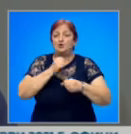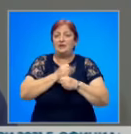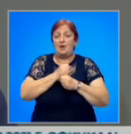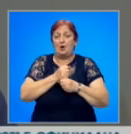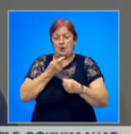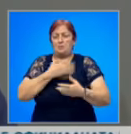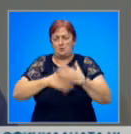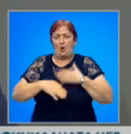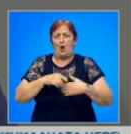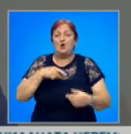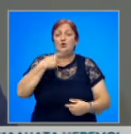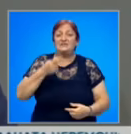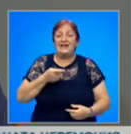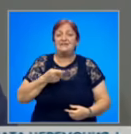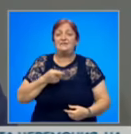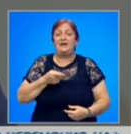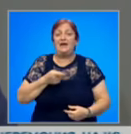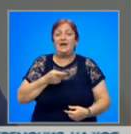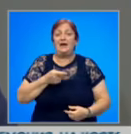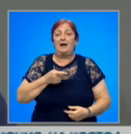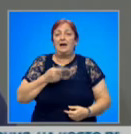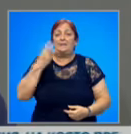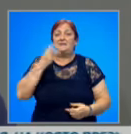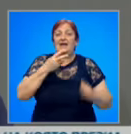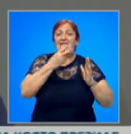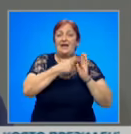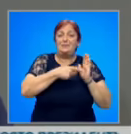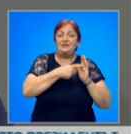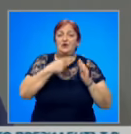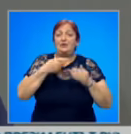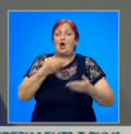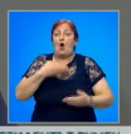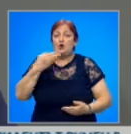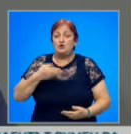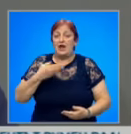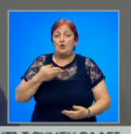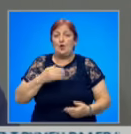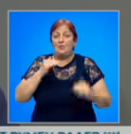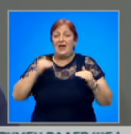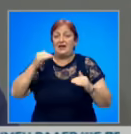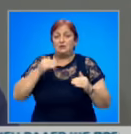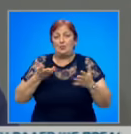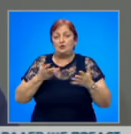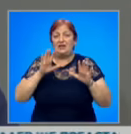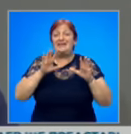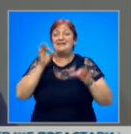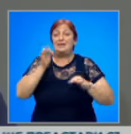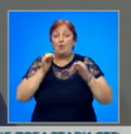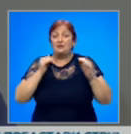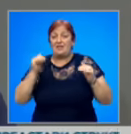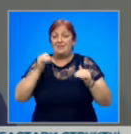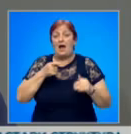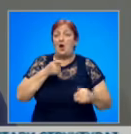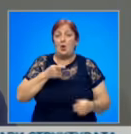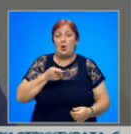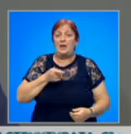работят по-спокойно, следствие на което второ тримесечие тази година ние отчетохме ръст от почти 10%,